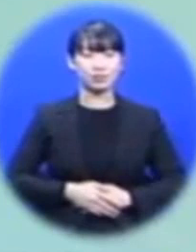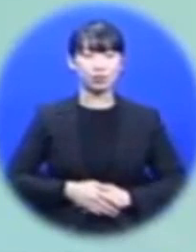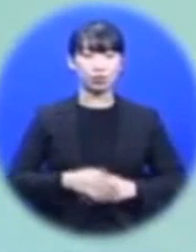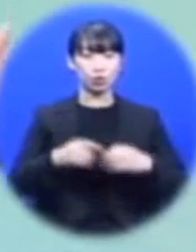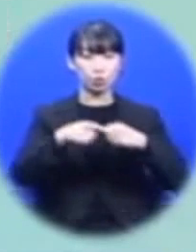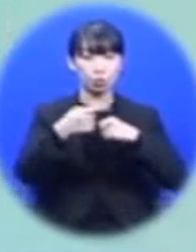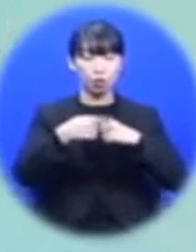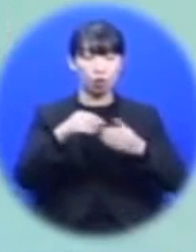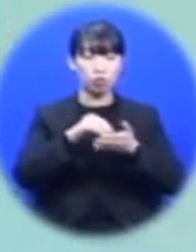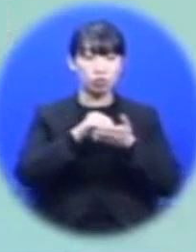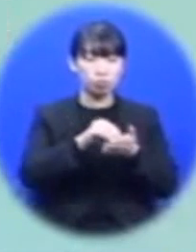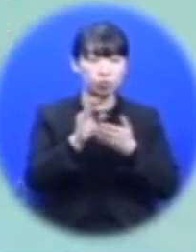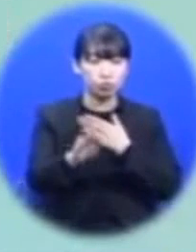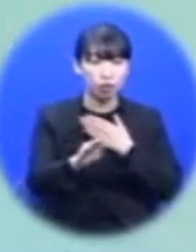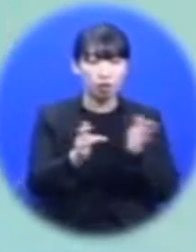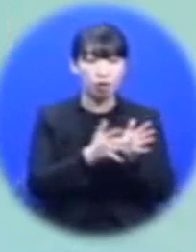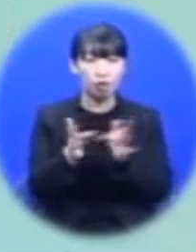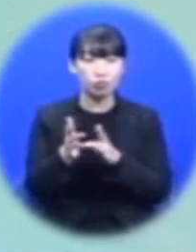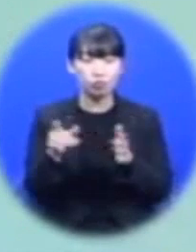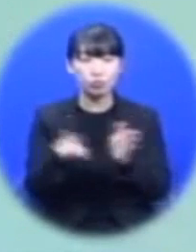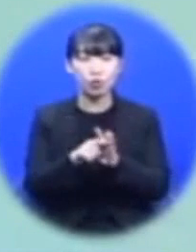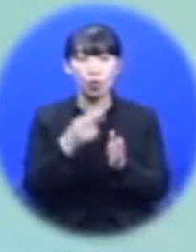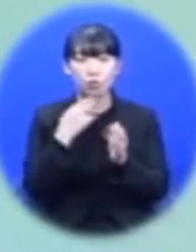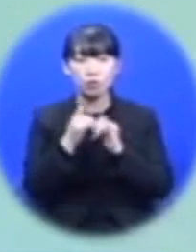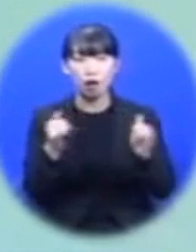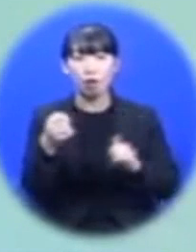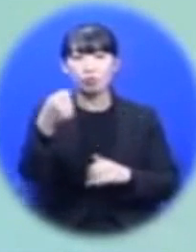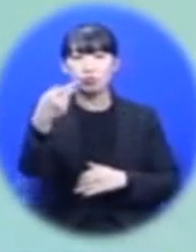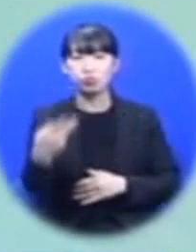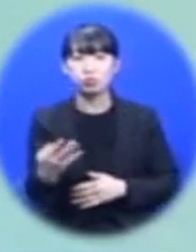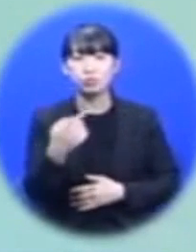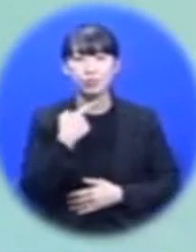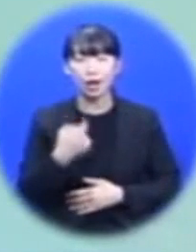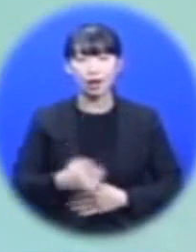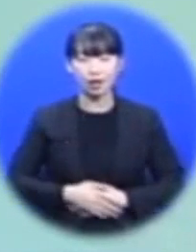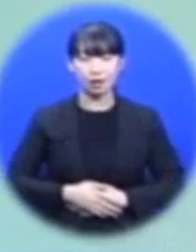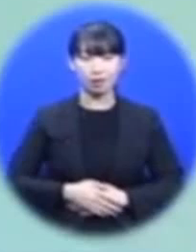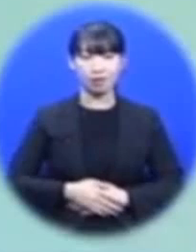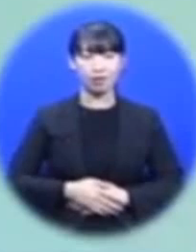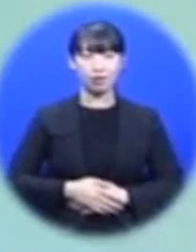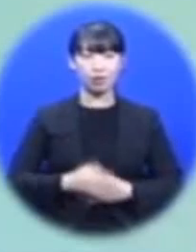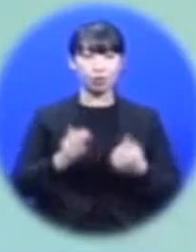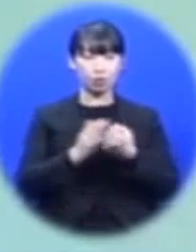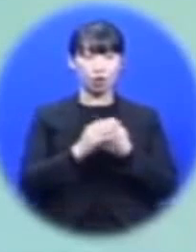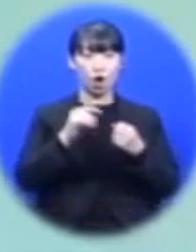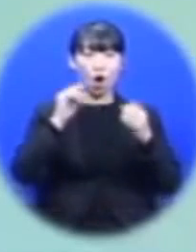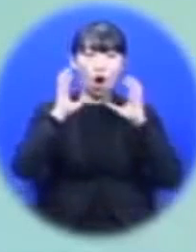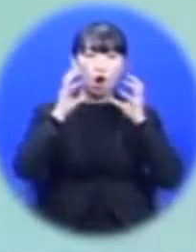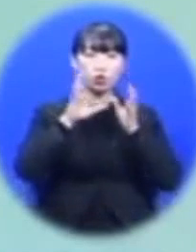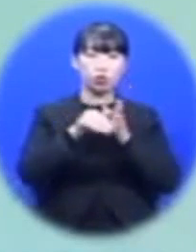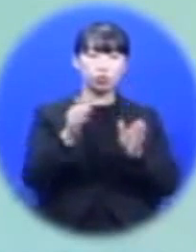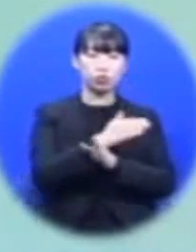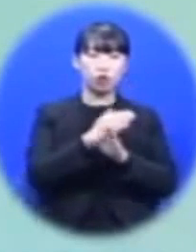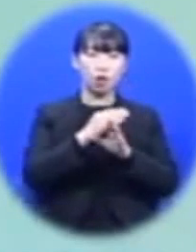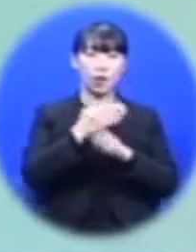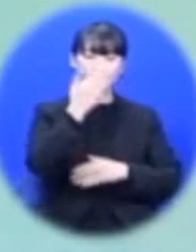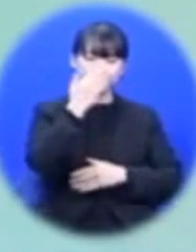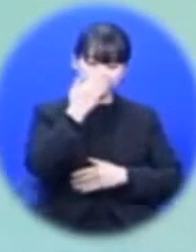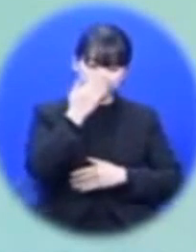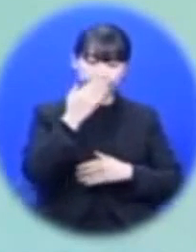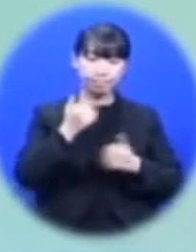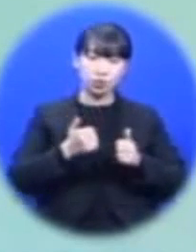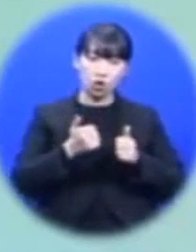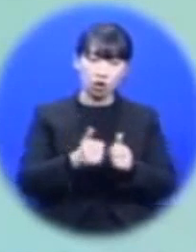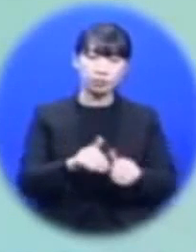믿는 사람도 많구나 그랬을 정도로 그런 집안에서 어릴 때부터 착하게 성실하게 살았어 근데 어느